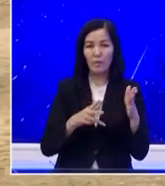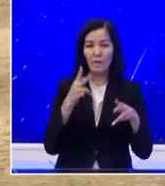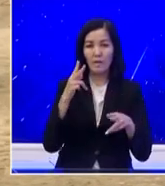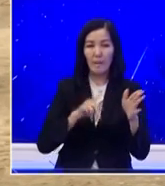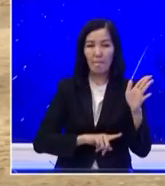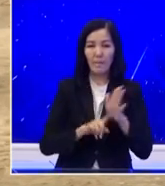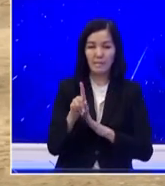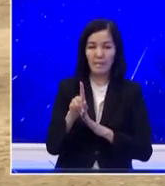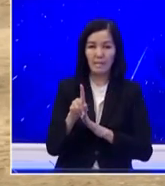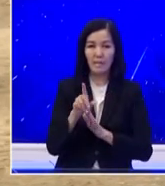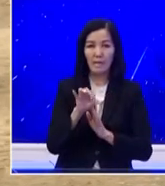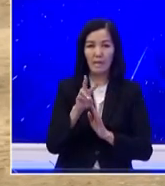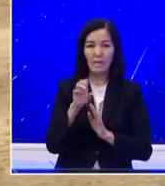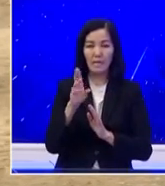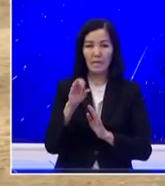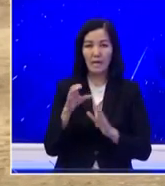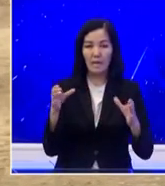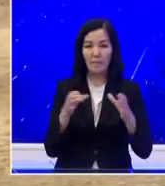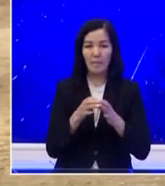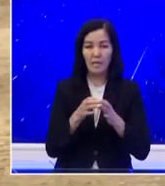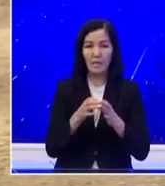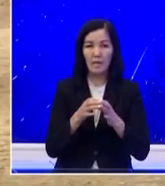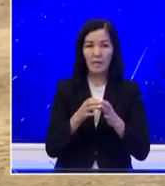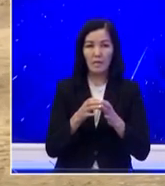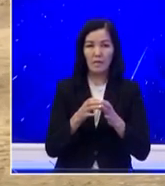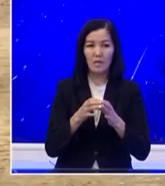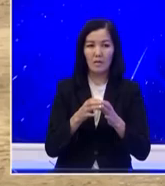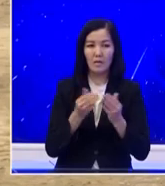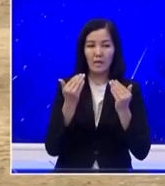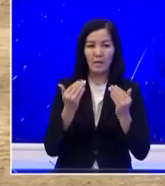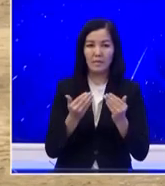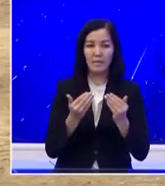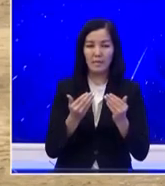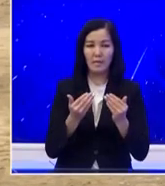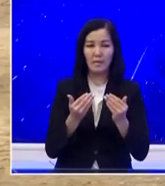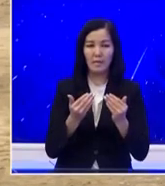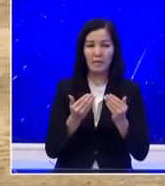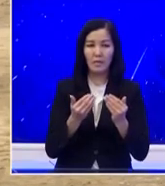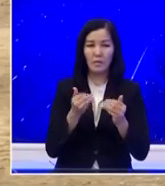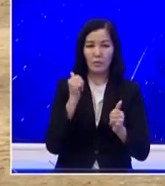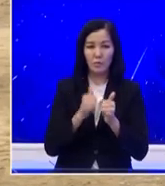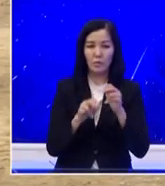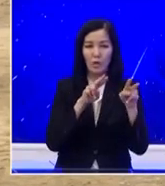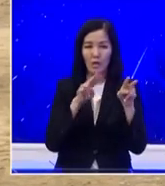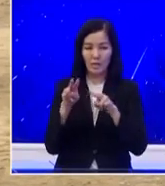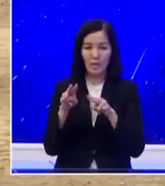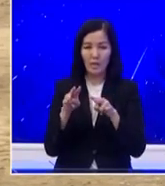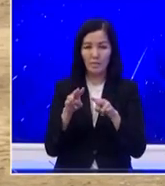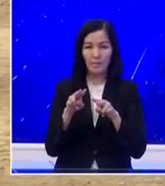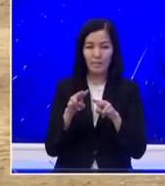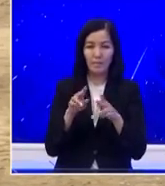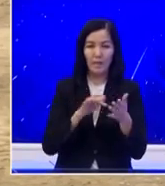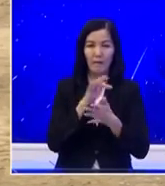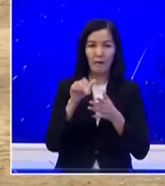компания Энергохолдинг ЛТД жұмыстарын баяу жасап жатыр. Біз қазір оларда күніге қадағалап, өзіміздің